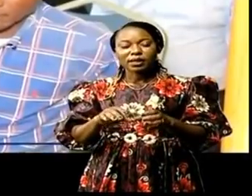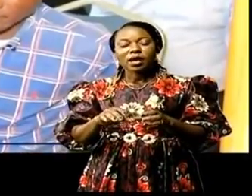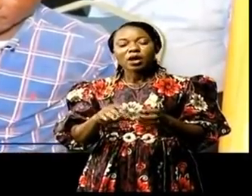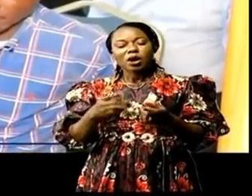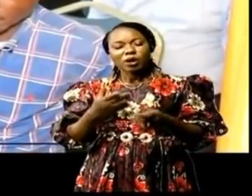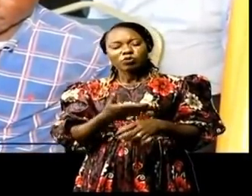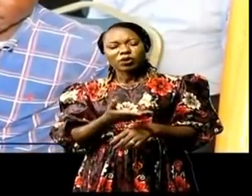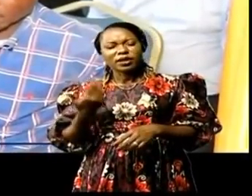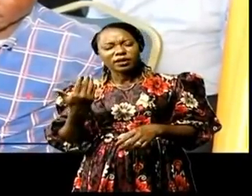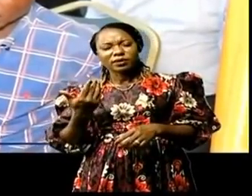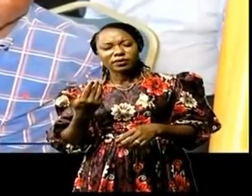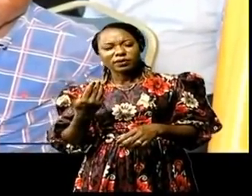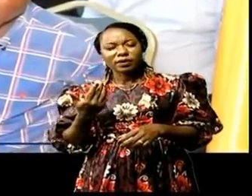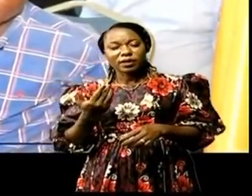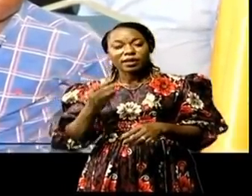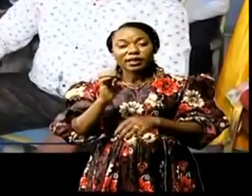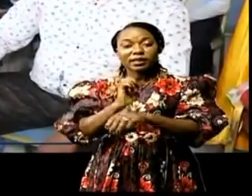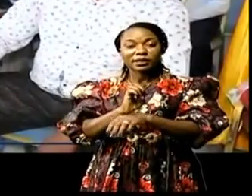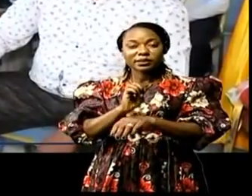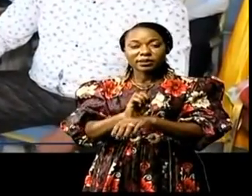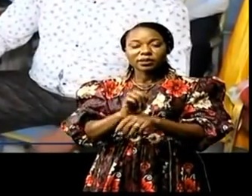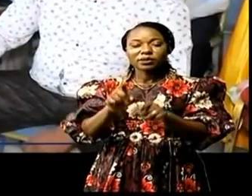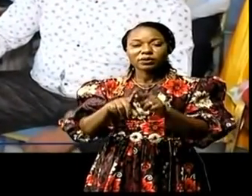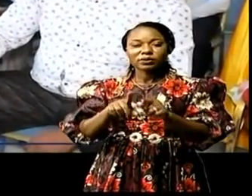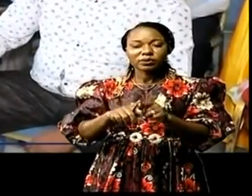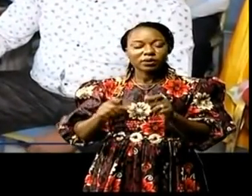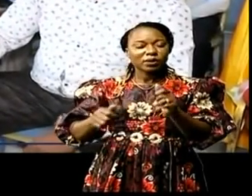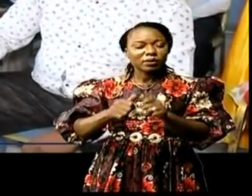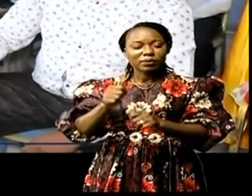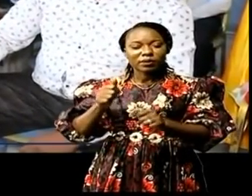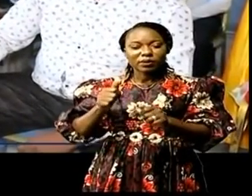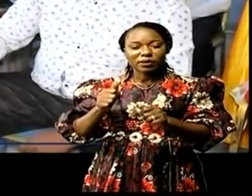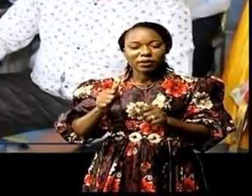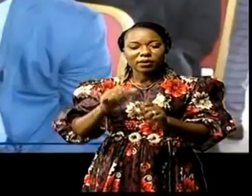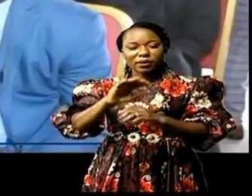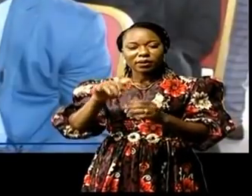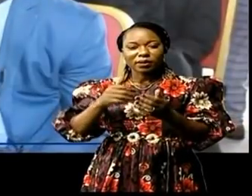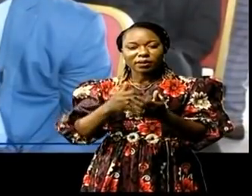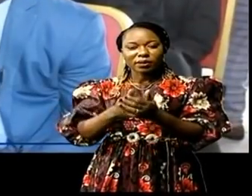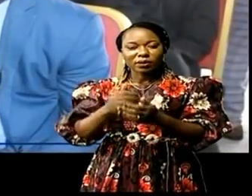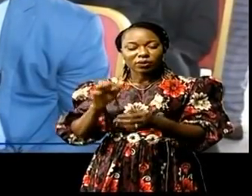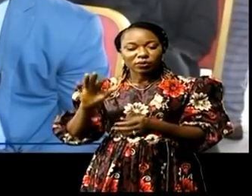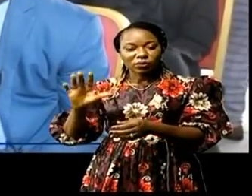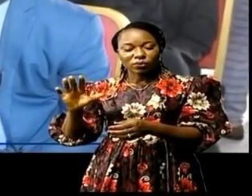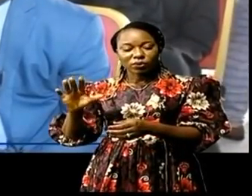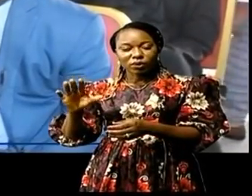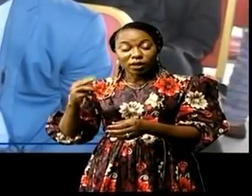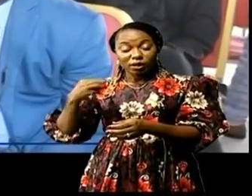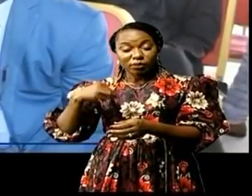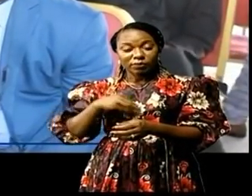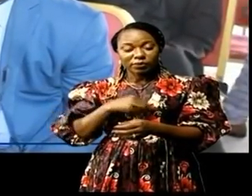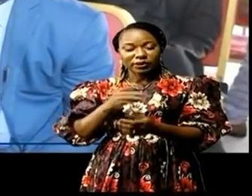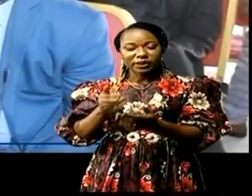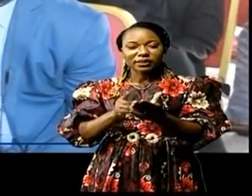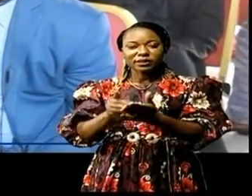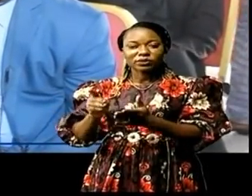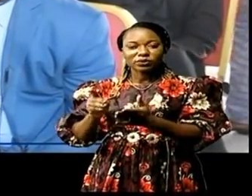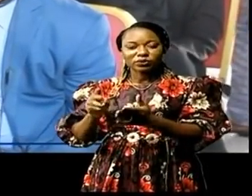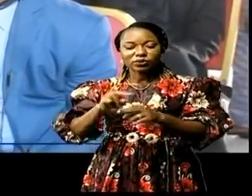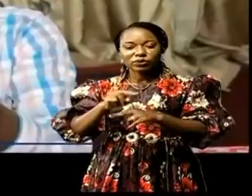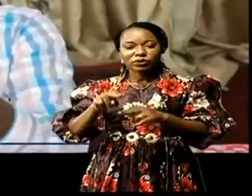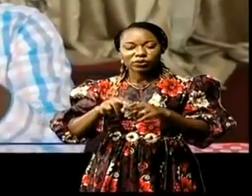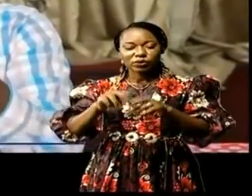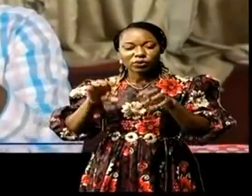en avoir le droit et seulement le plein droit reconnu par toutes les institutions du pays. Les membres de la direction nationale et du